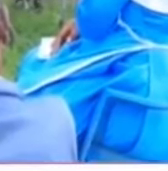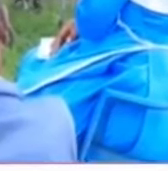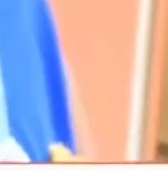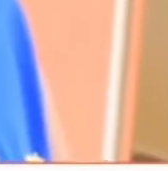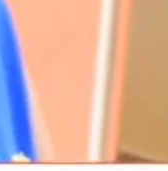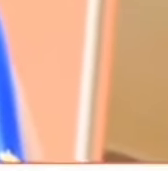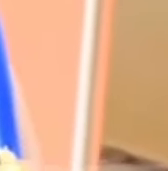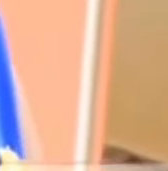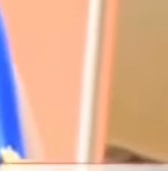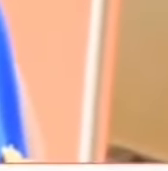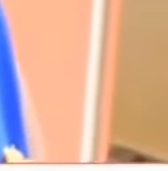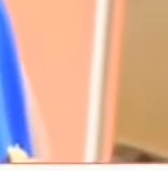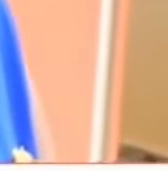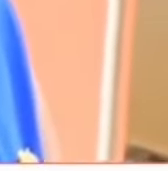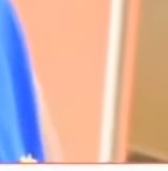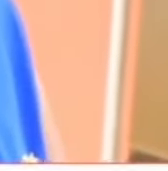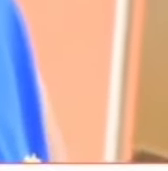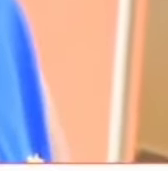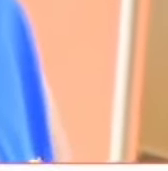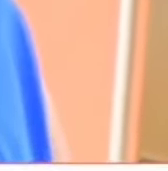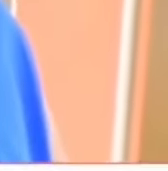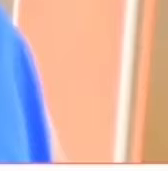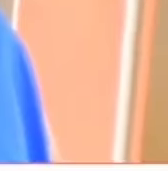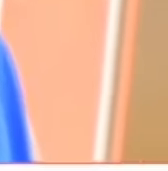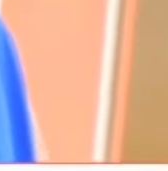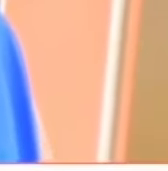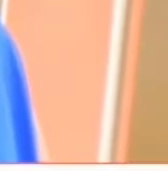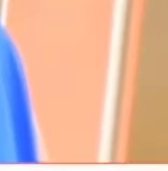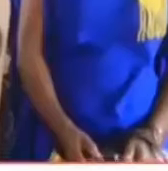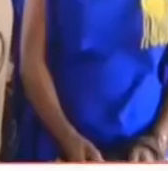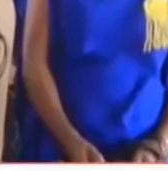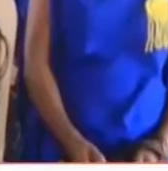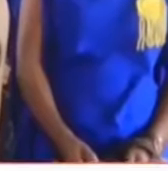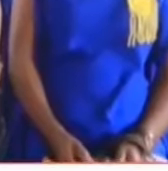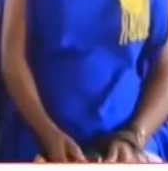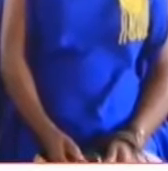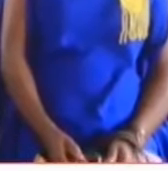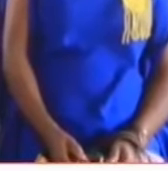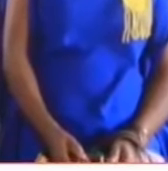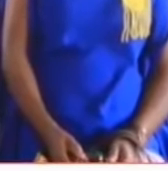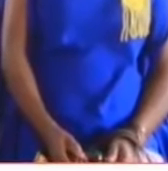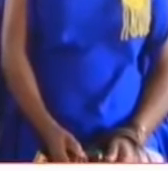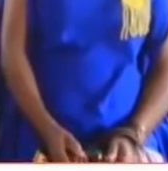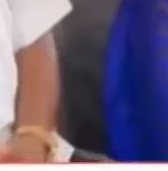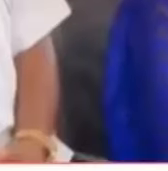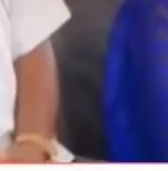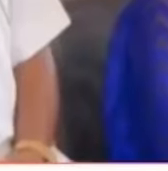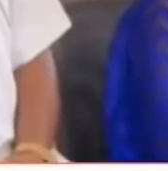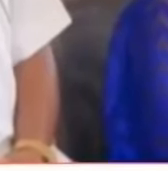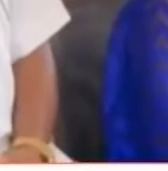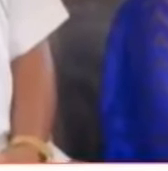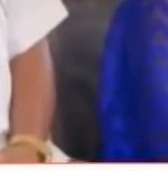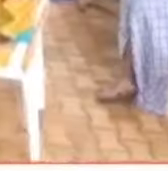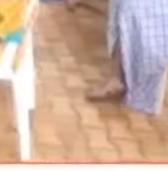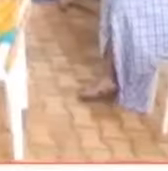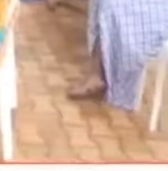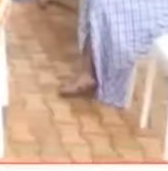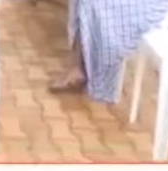nsi yonna Mamta Gupta akomekereza okukyala ku mu Uganda okulambula emirimu egikolebwa